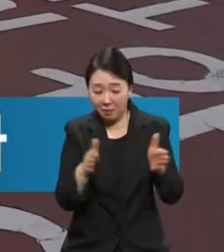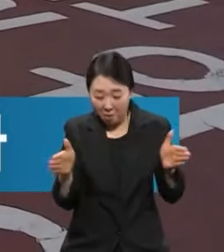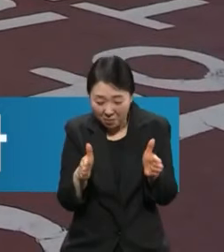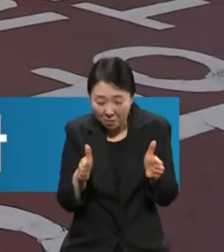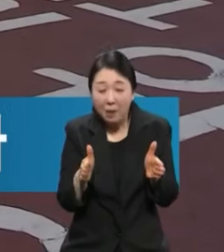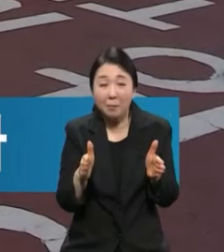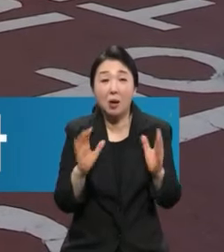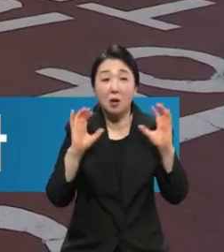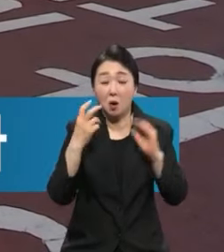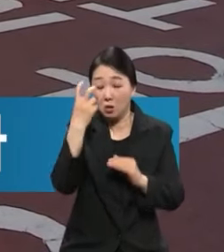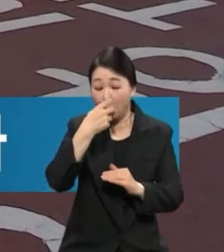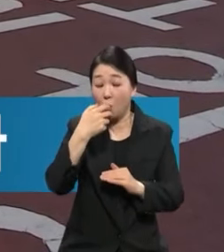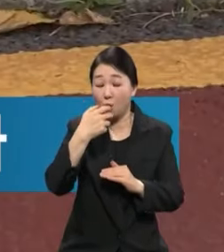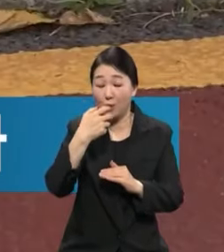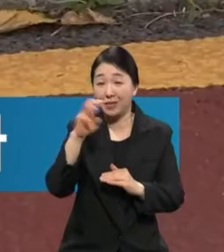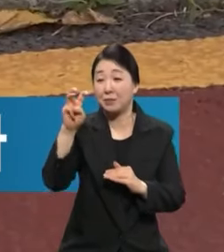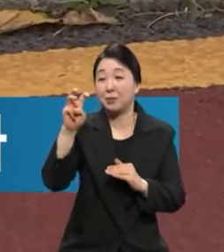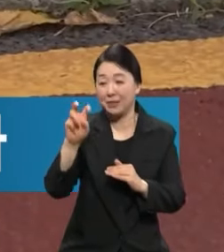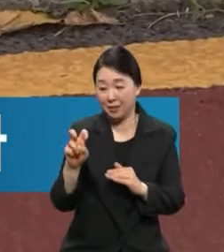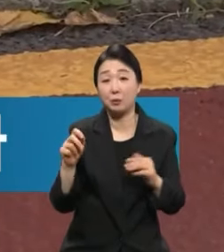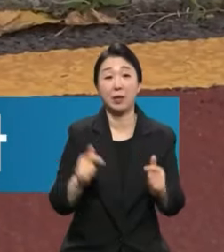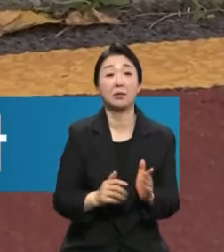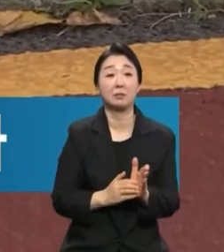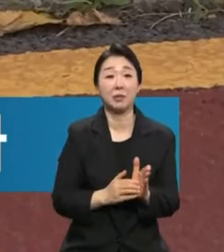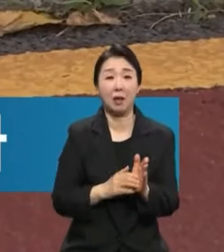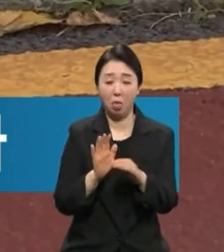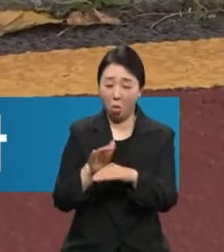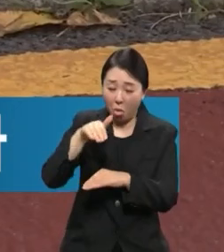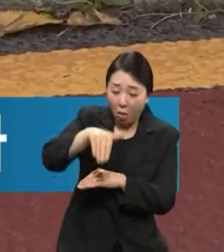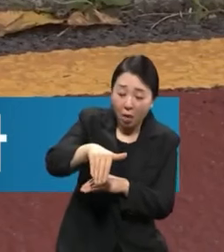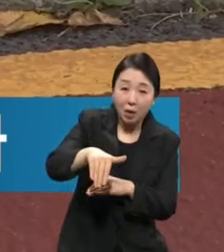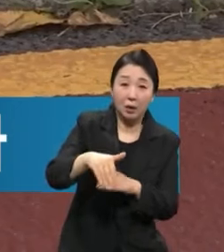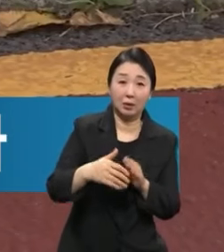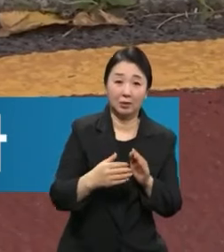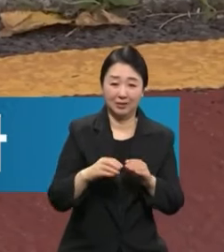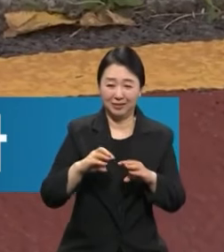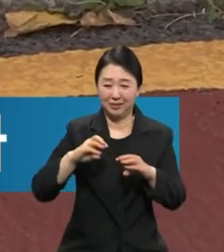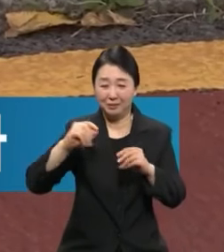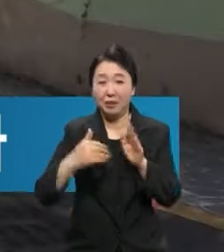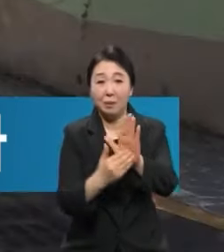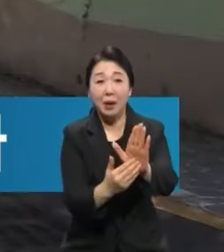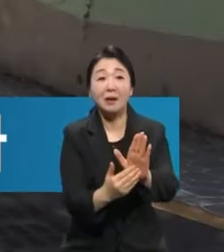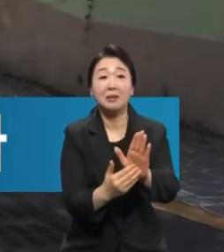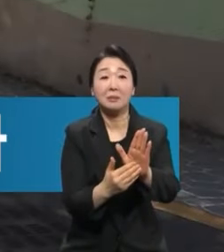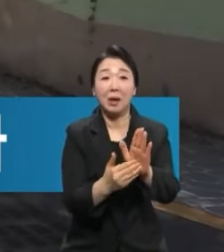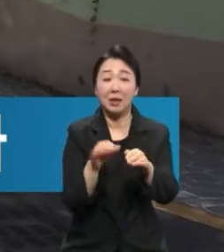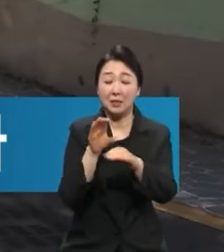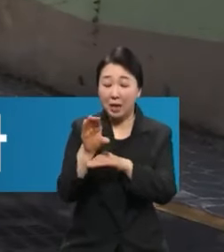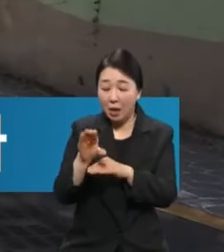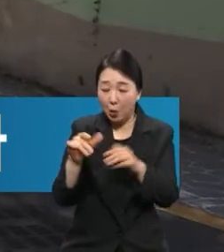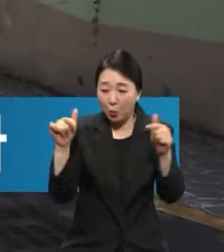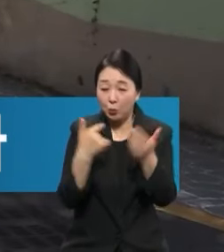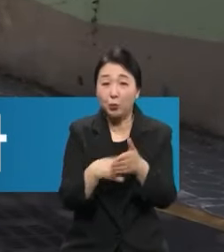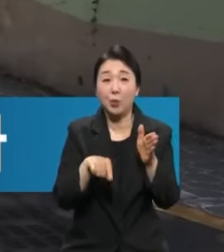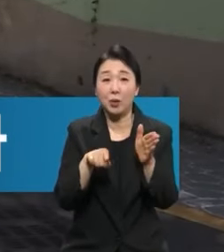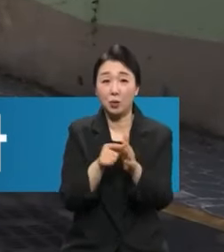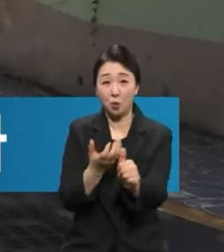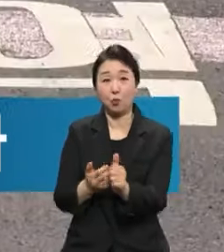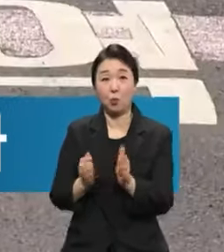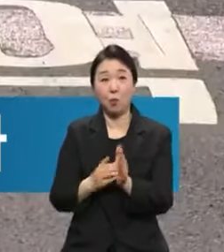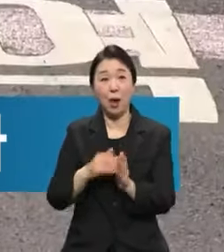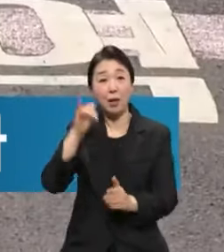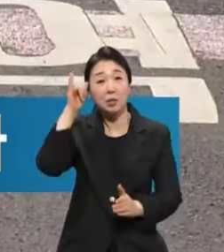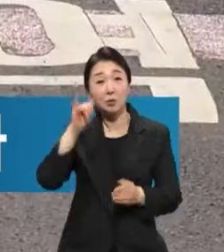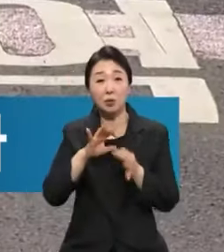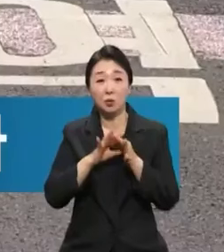제한 속도를 낮춥니다. 또 과속방지턱, 미끄럼방지 포장 등으로 차량의 속도를 낮추도록 유도하고 인공지능을 활용한